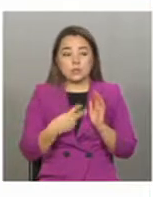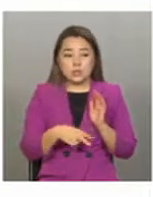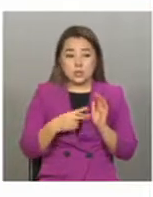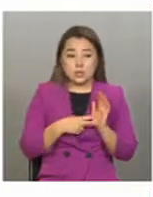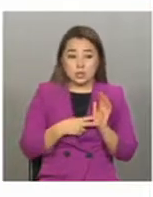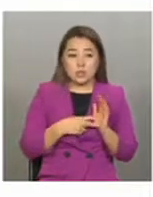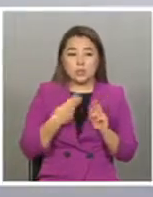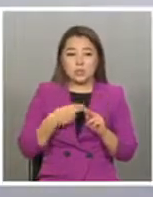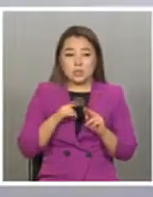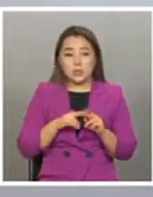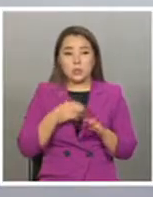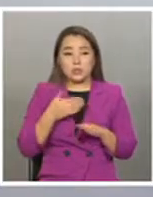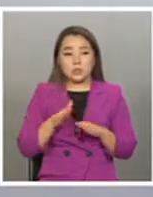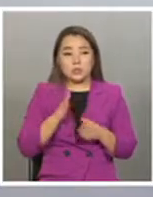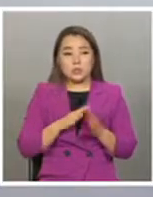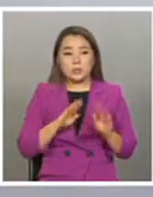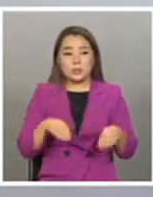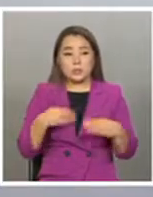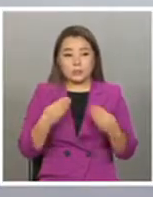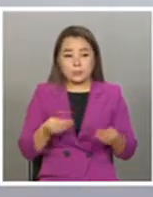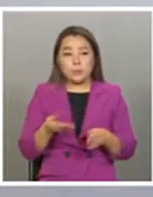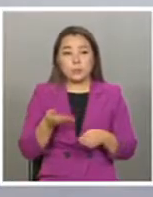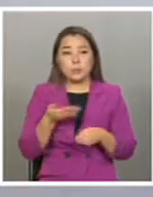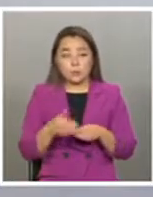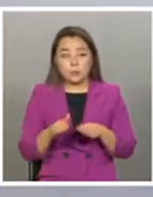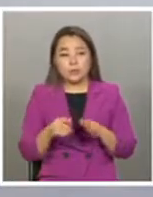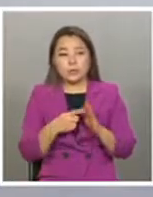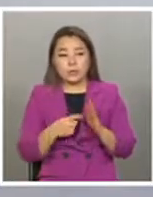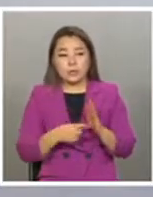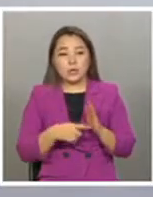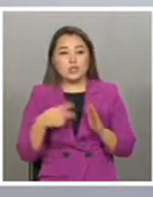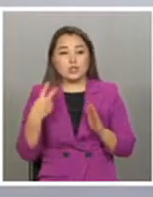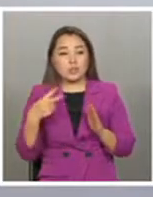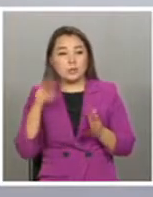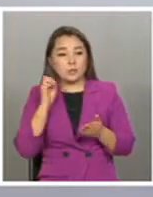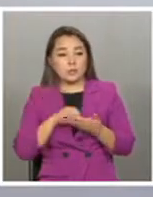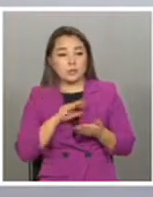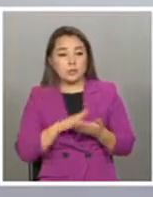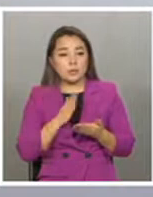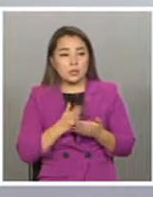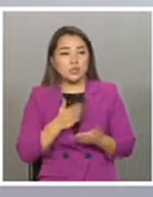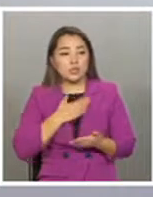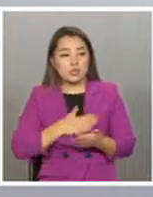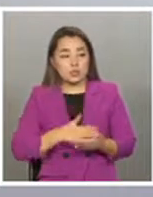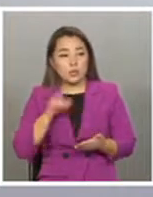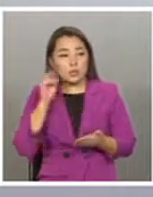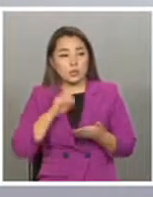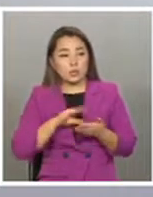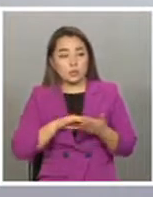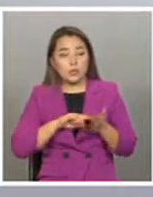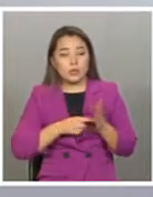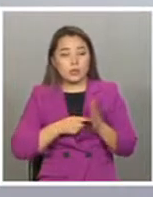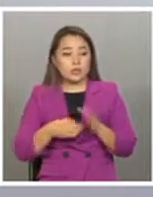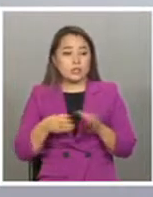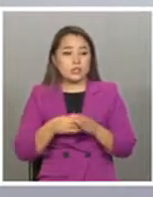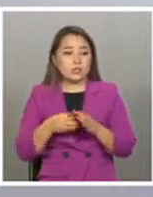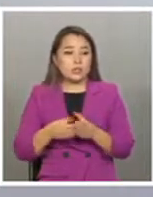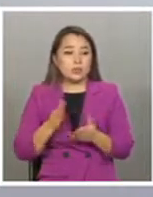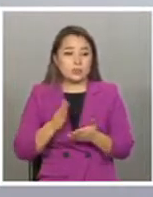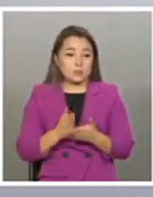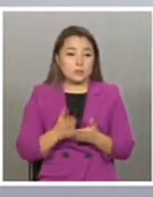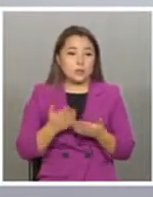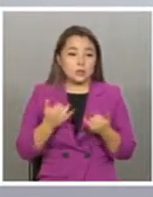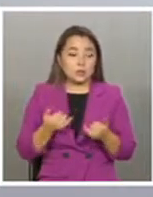берілсін, бұл бөлшектің бөліміндегі 20 санын біз жай көбейткішке жіктейік. Сонда байқасаңыздар,